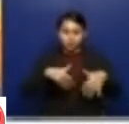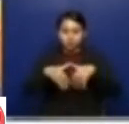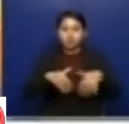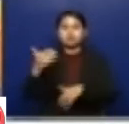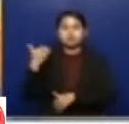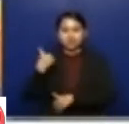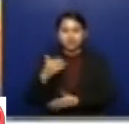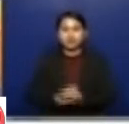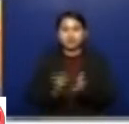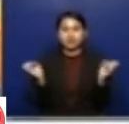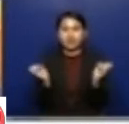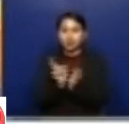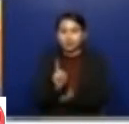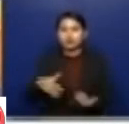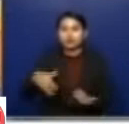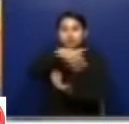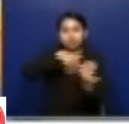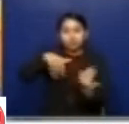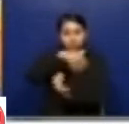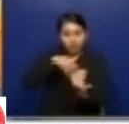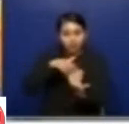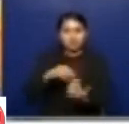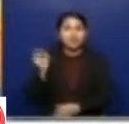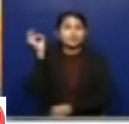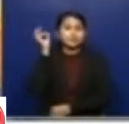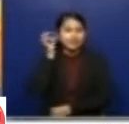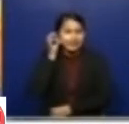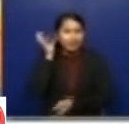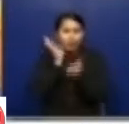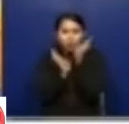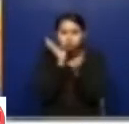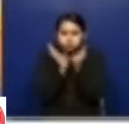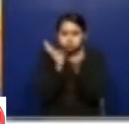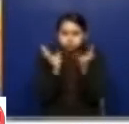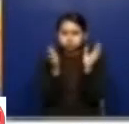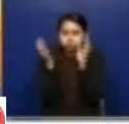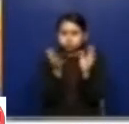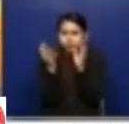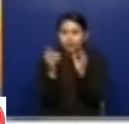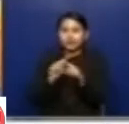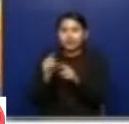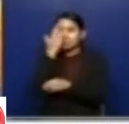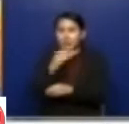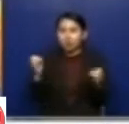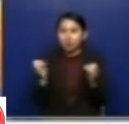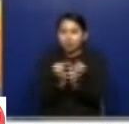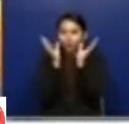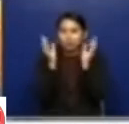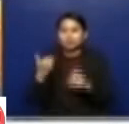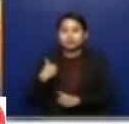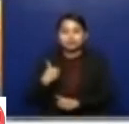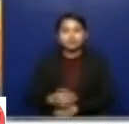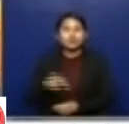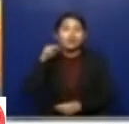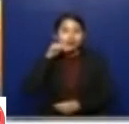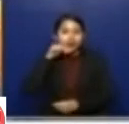ผลกระทบต่อระบบนิเวศกระทบด้านเสียงและฝุ่นจากการใช้วัตถุระเบิดผลกระทบต่อแหล่งน้ำใ